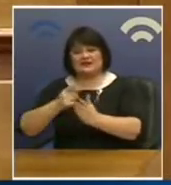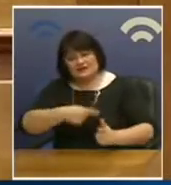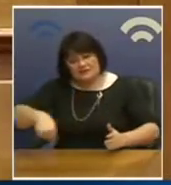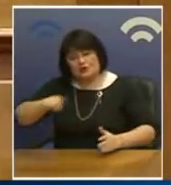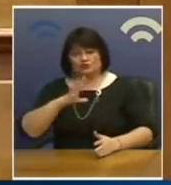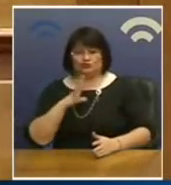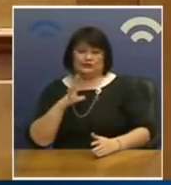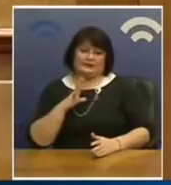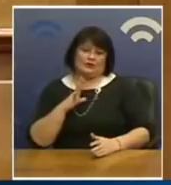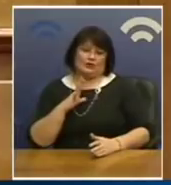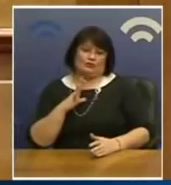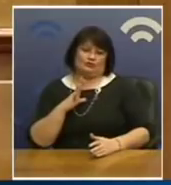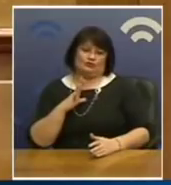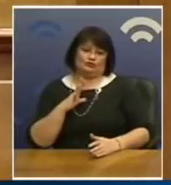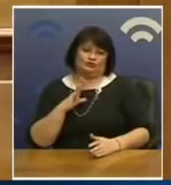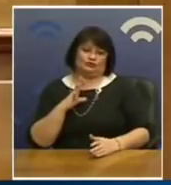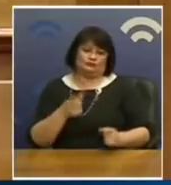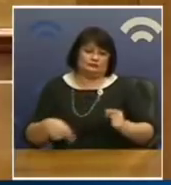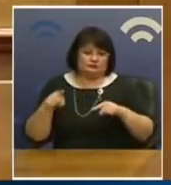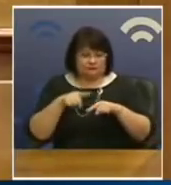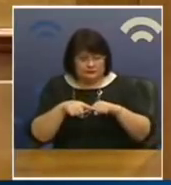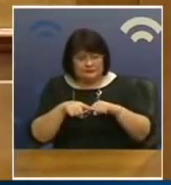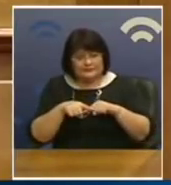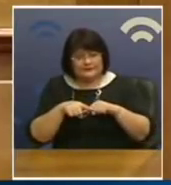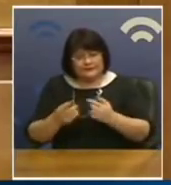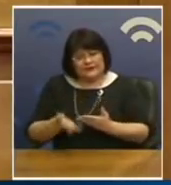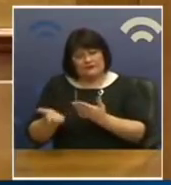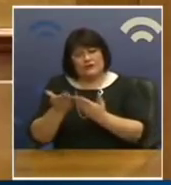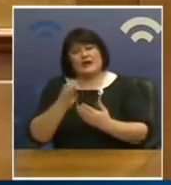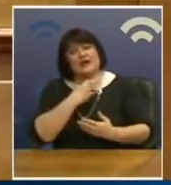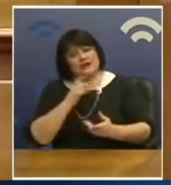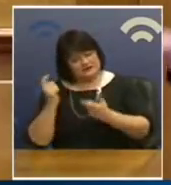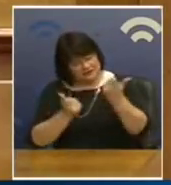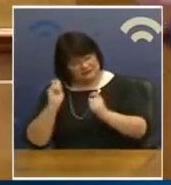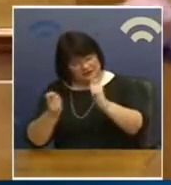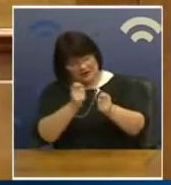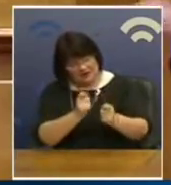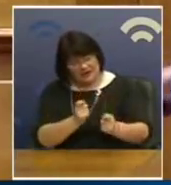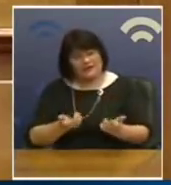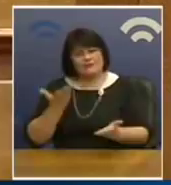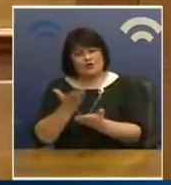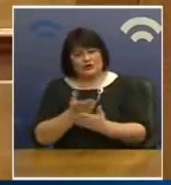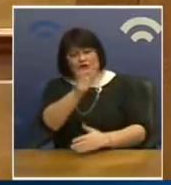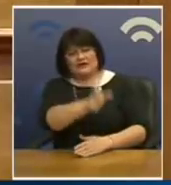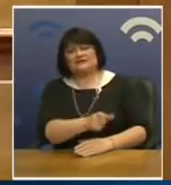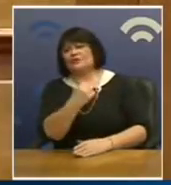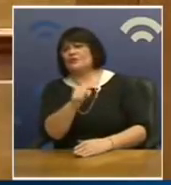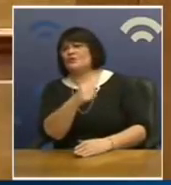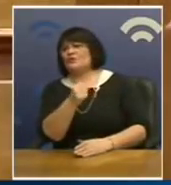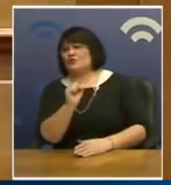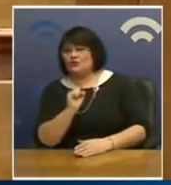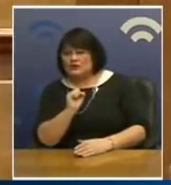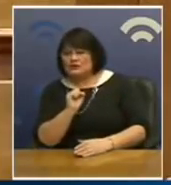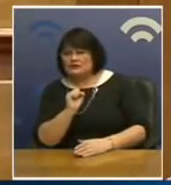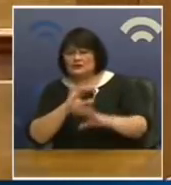Και συμπληρωματικά με εισοδηματικές ενισχύσεις βεβαίως εκεί όπου χρειάζονται. Προτείνουμε και εσείς αρνείστε την